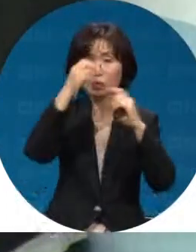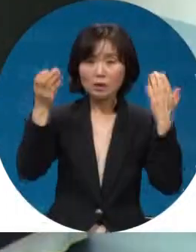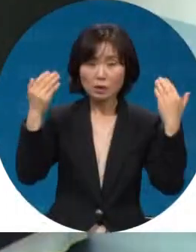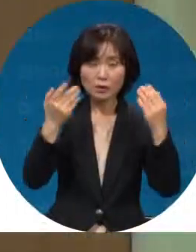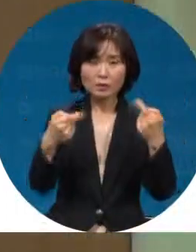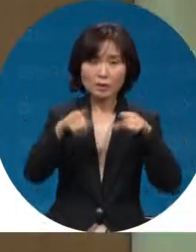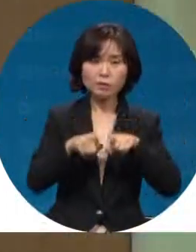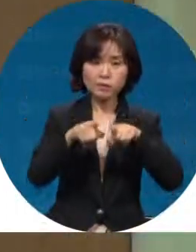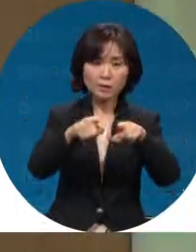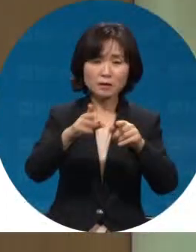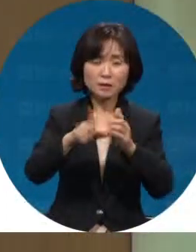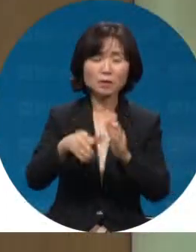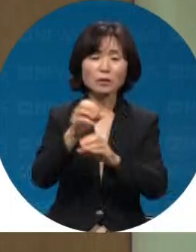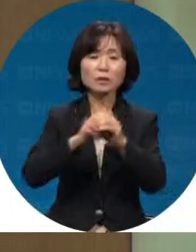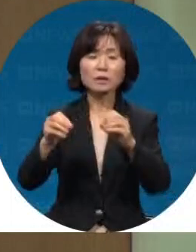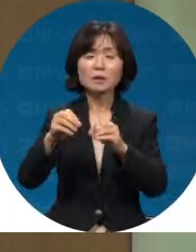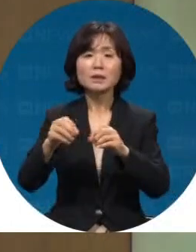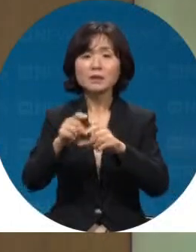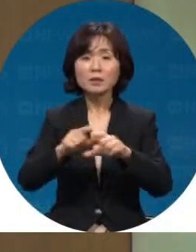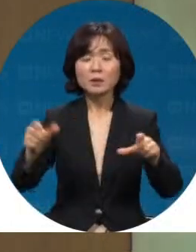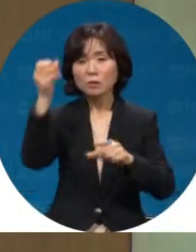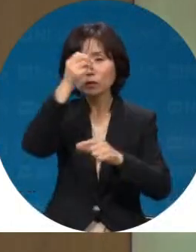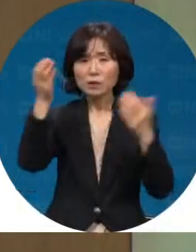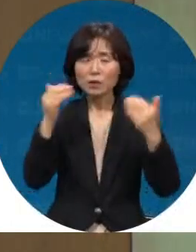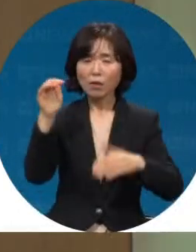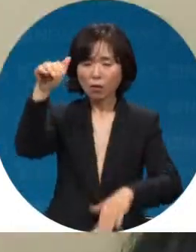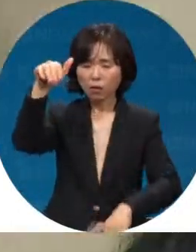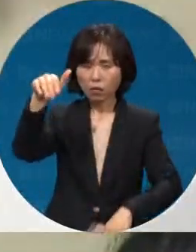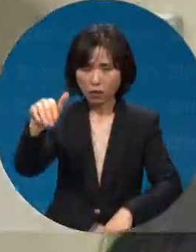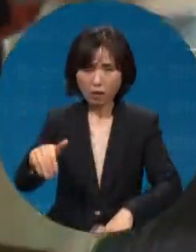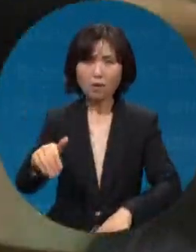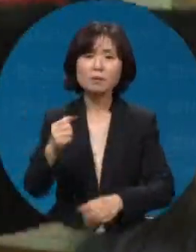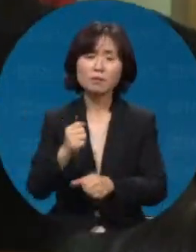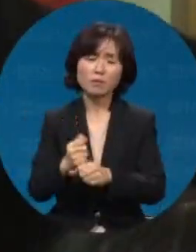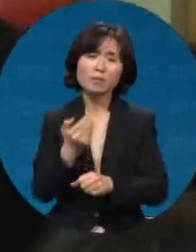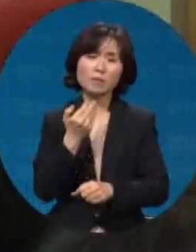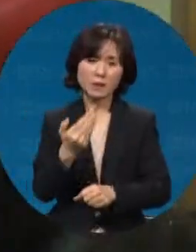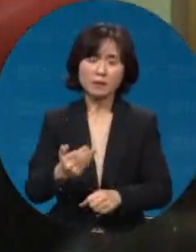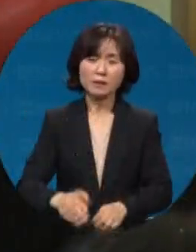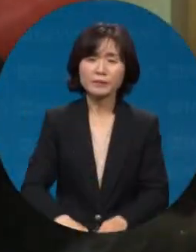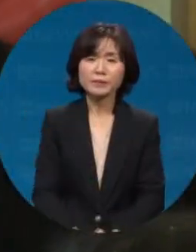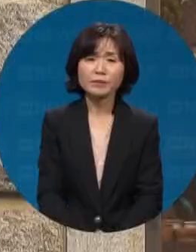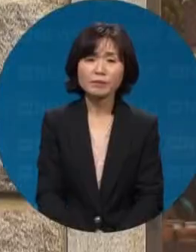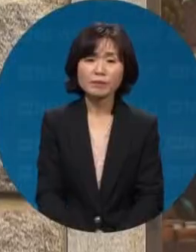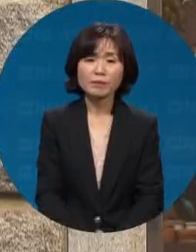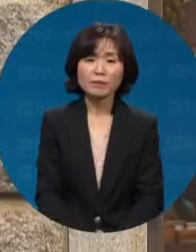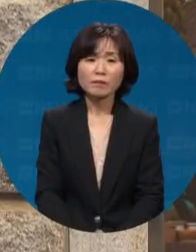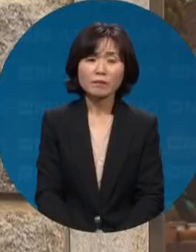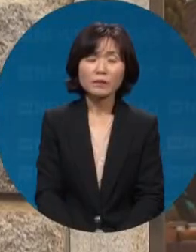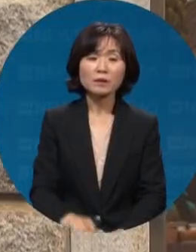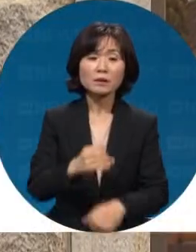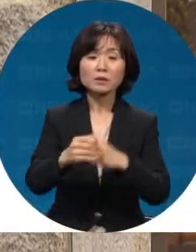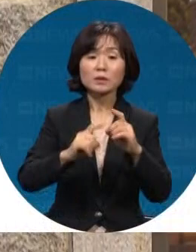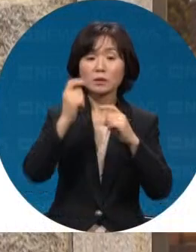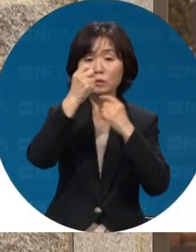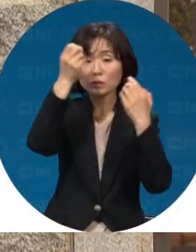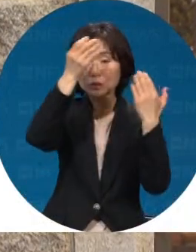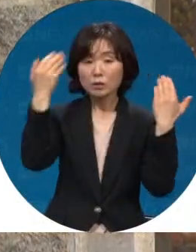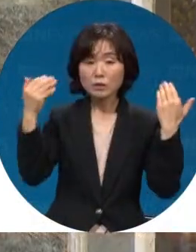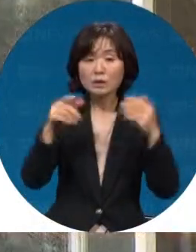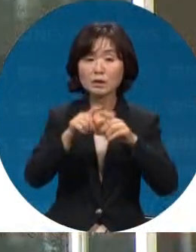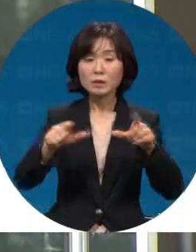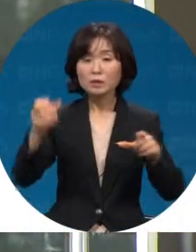가는 순간 도리어 일반고 슬럼화 를 부추기는 역설로 이어질 수 있는 겁니다 자 사고와 1 방구